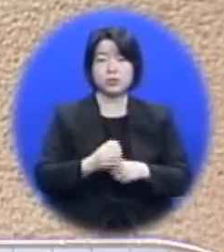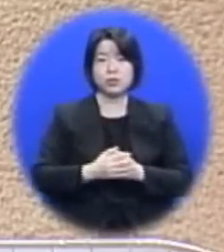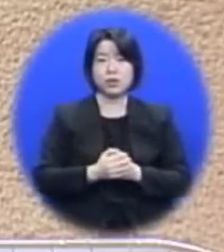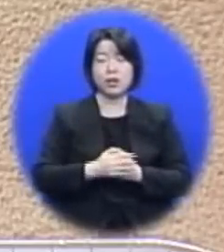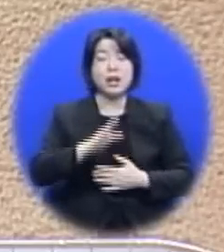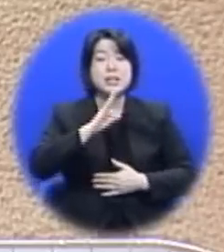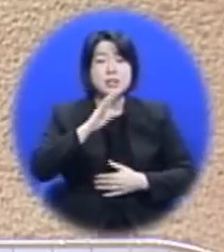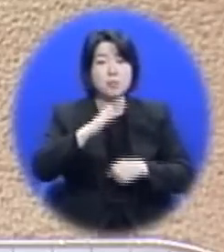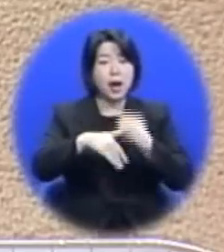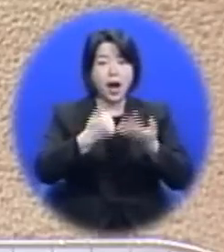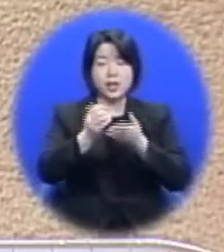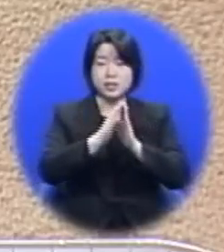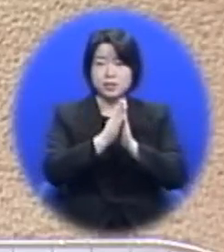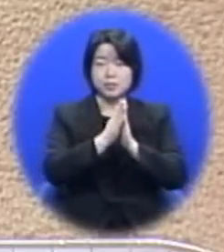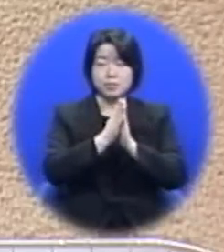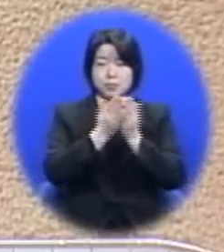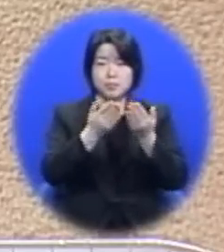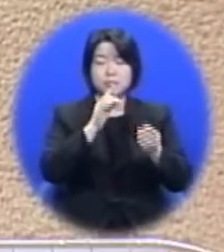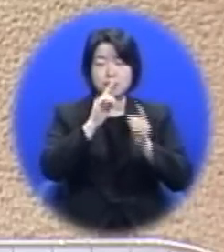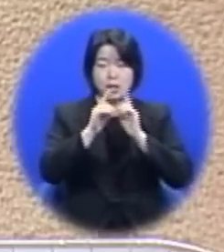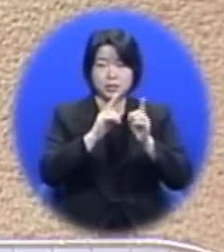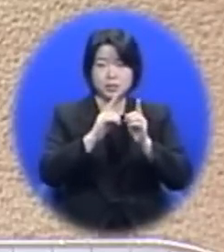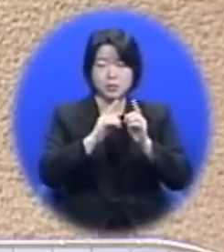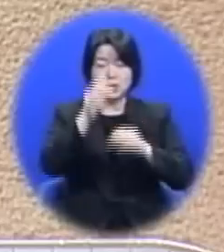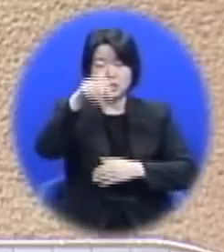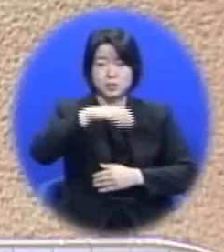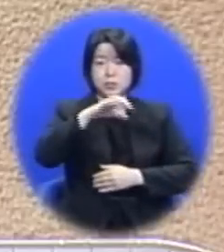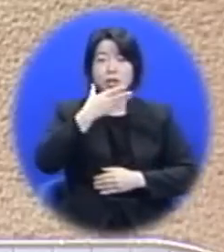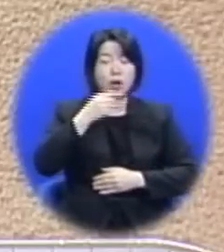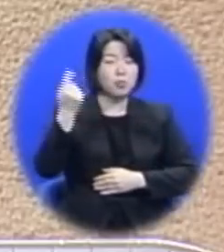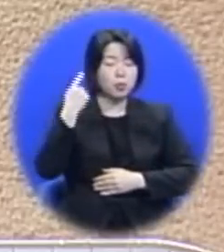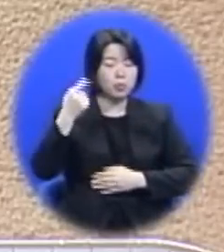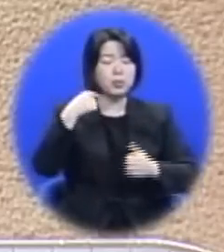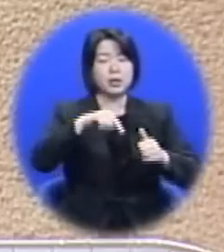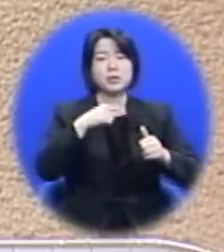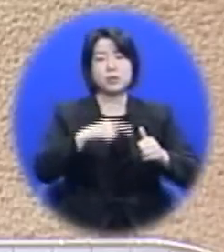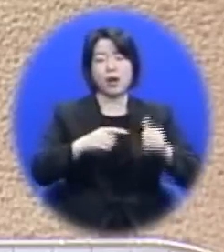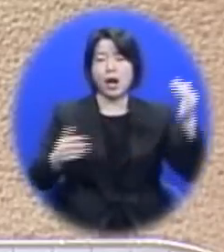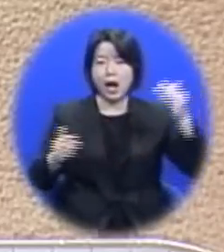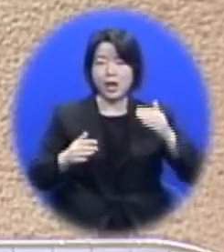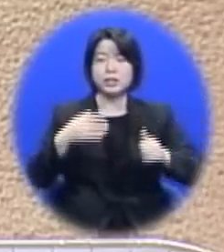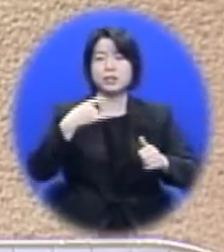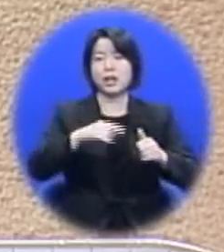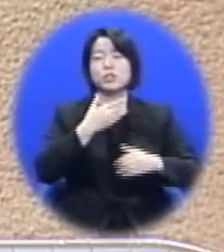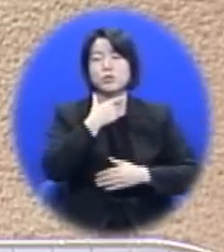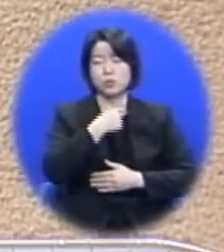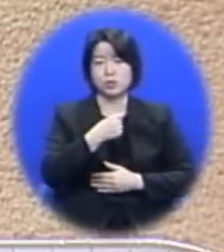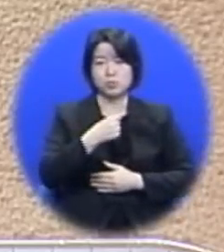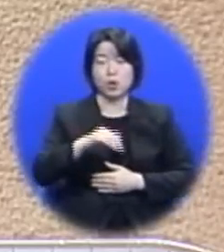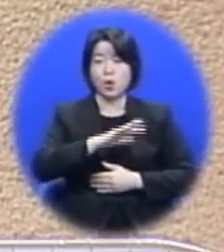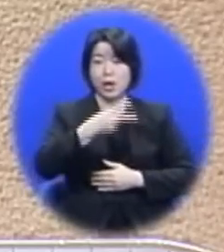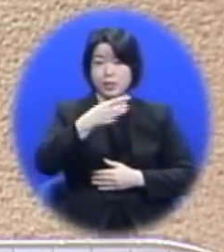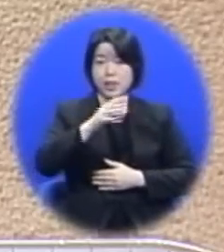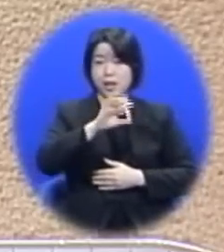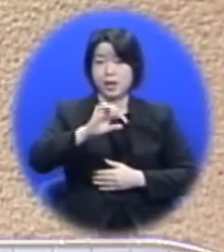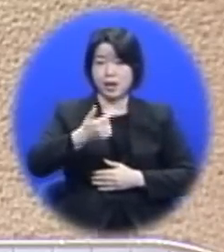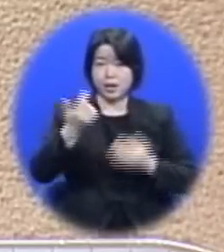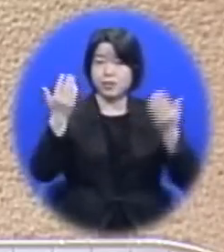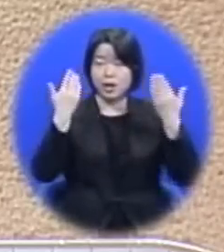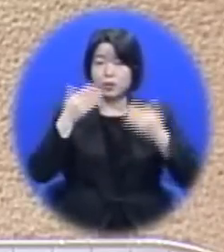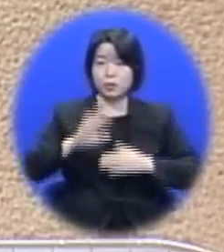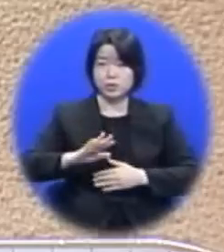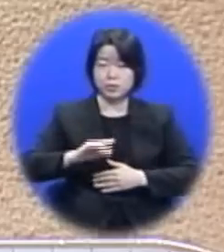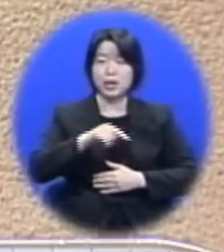정말 하나님의 말씀으로, 십자가의 복음으로 아이를 가르치고 싶다고. 우리 식으로 말하면 대안학교인데